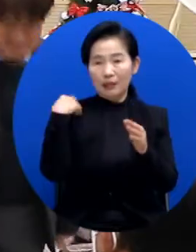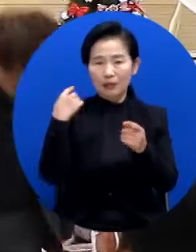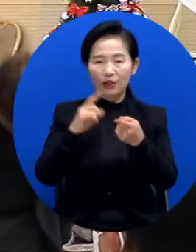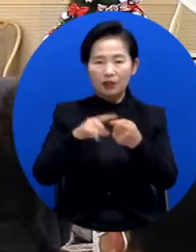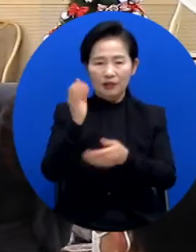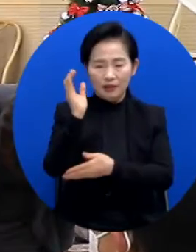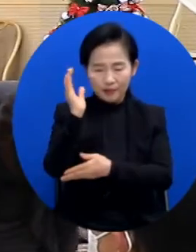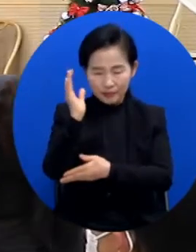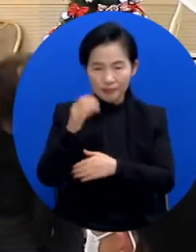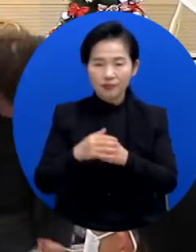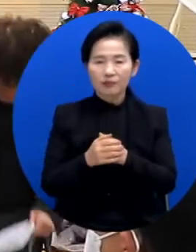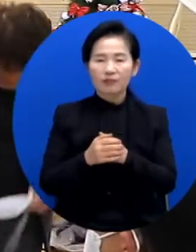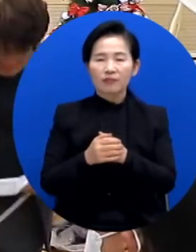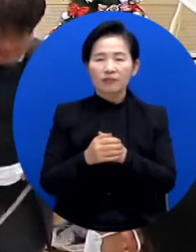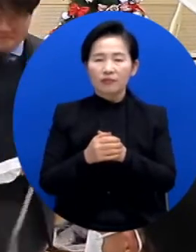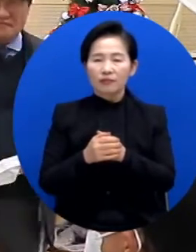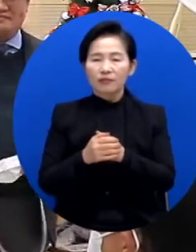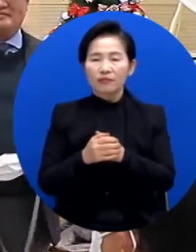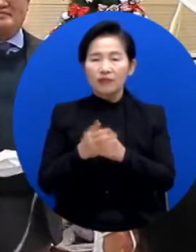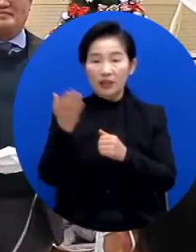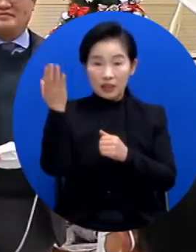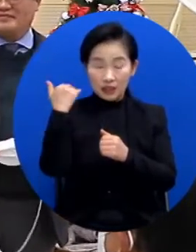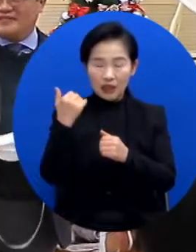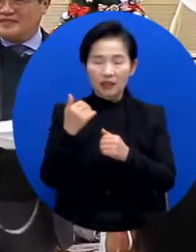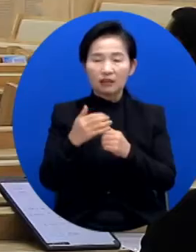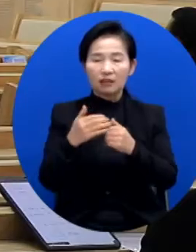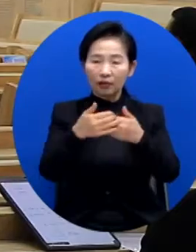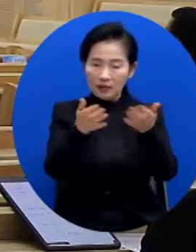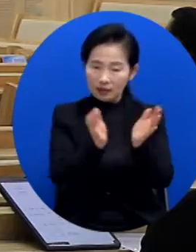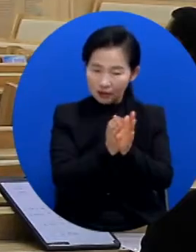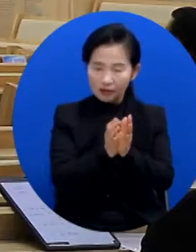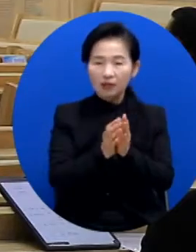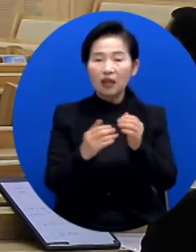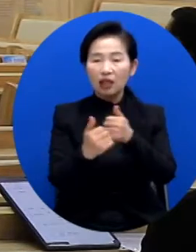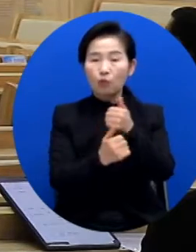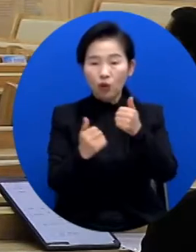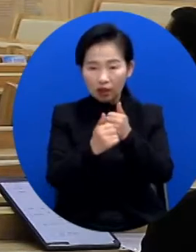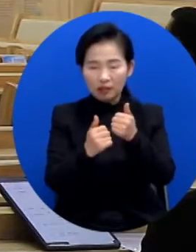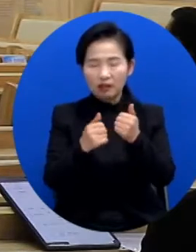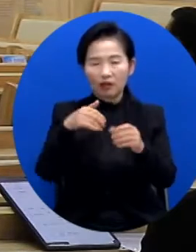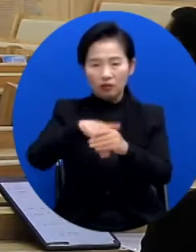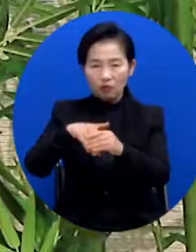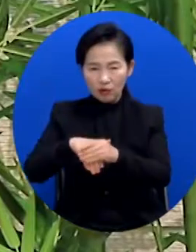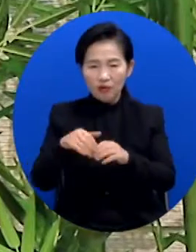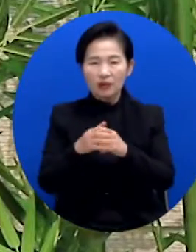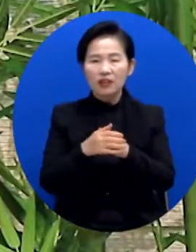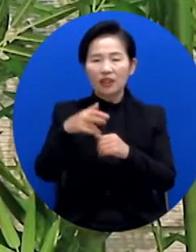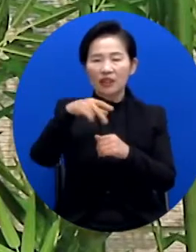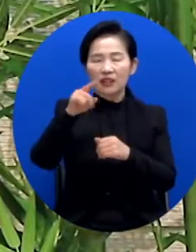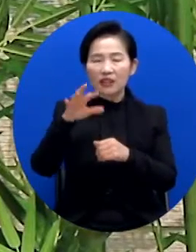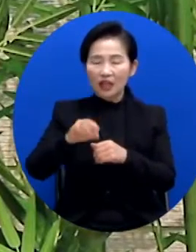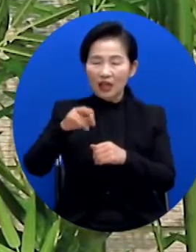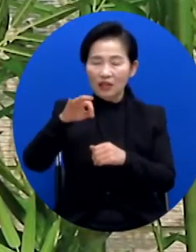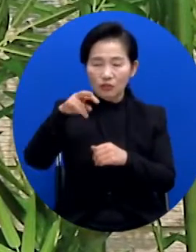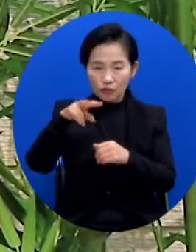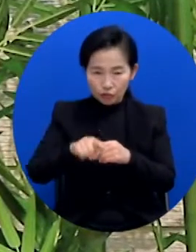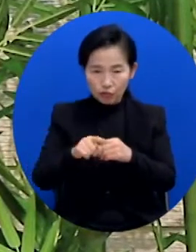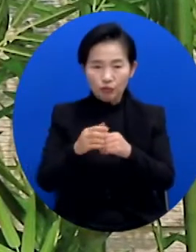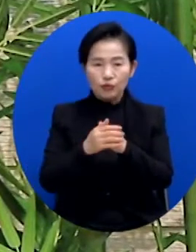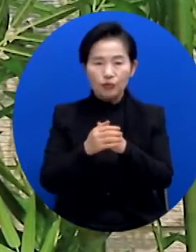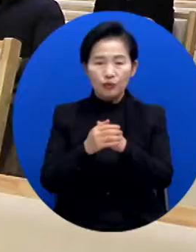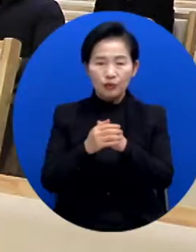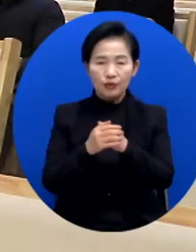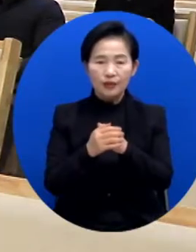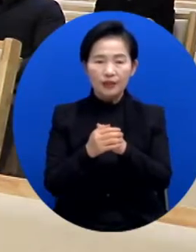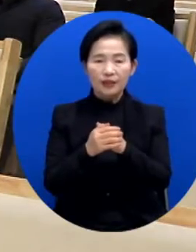전했습니다 총회에서는 지난 회기 사역보고 와 함께 임원 선거를 갖고 장수 번암 교회의 노 태 윤 목사를 신임